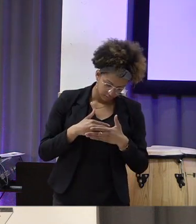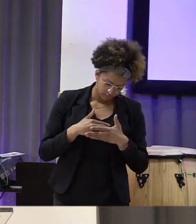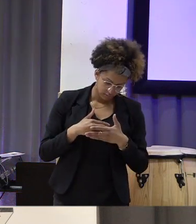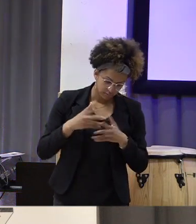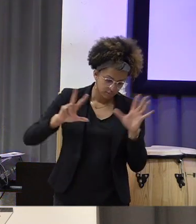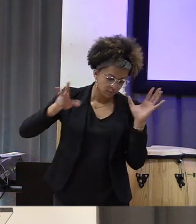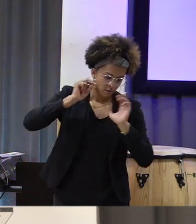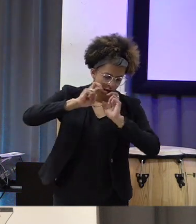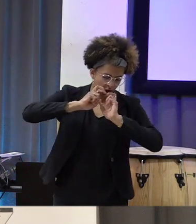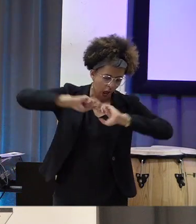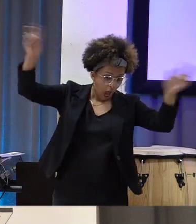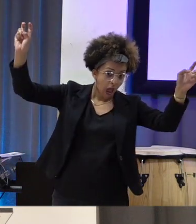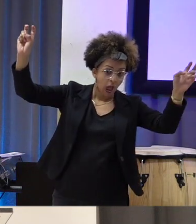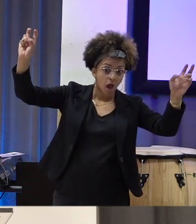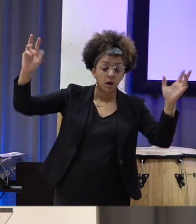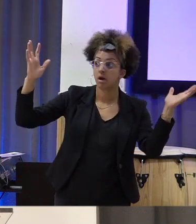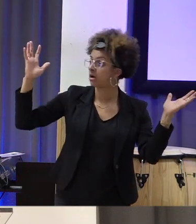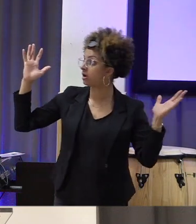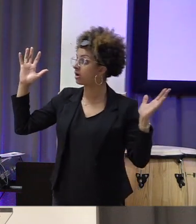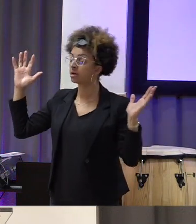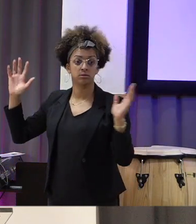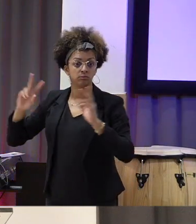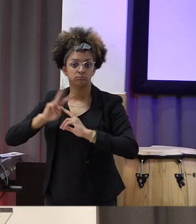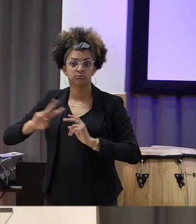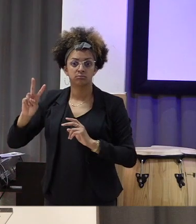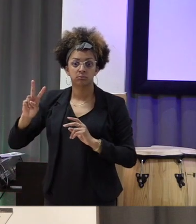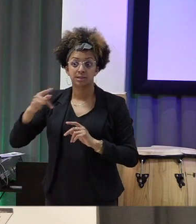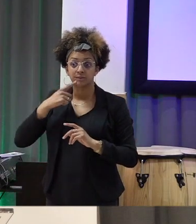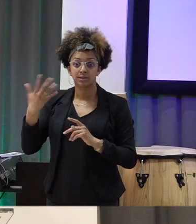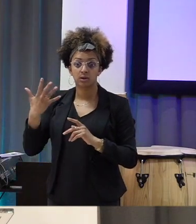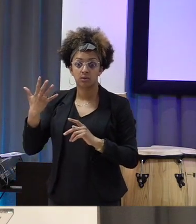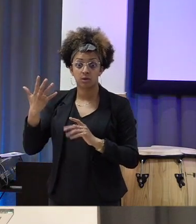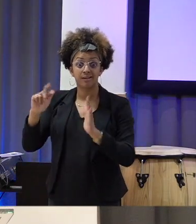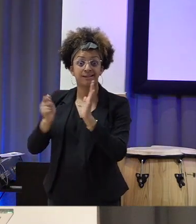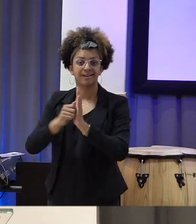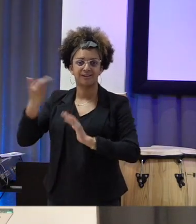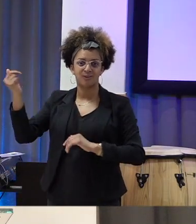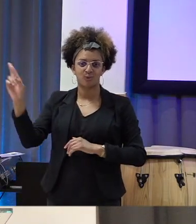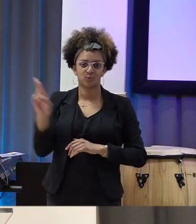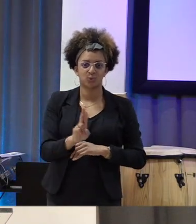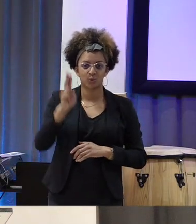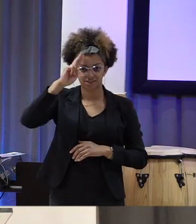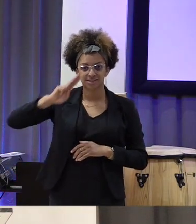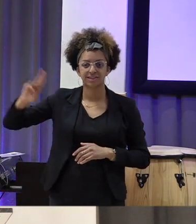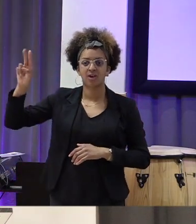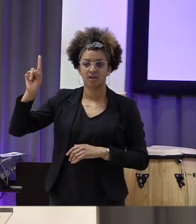cri, le son de la trompette, qui annonce le retour du Seigneur.